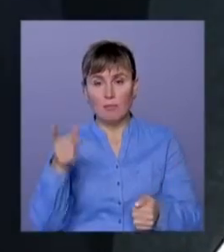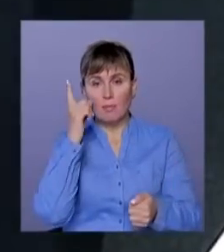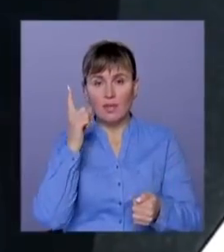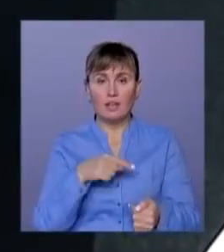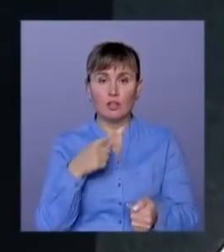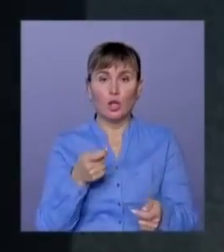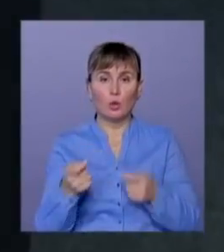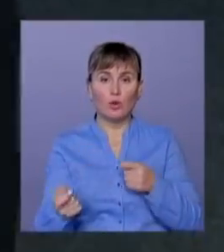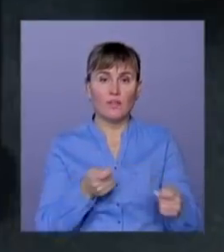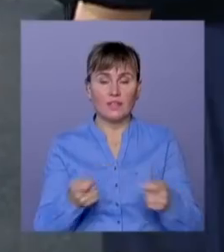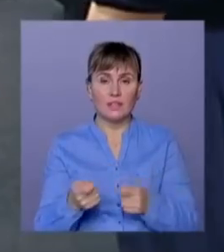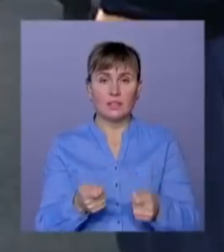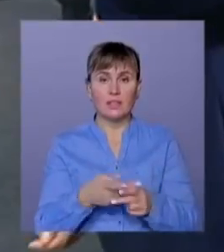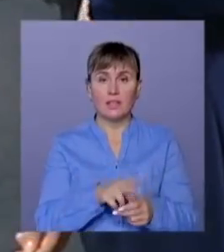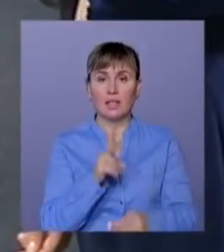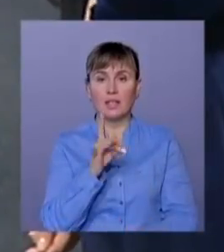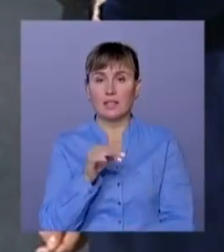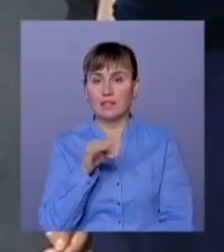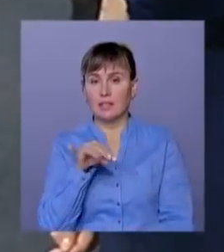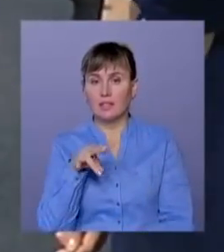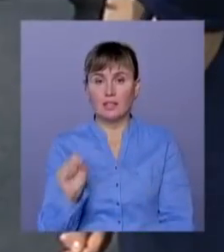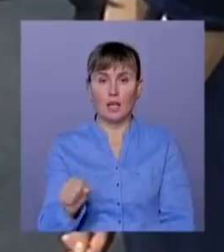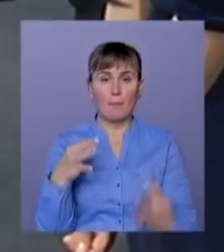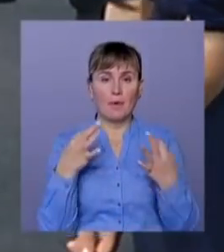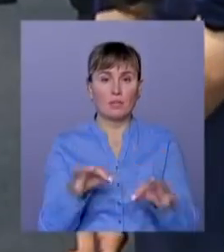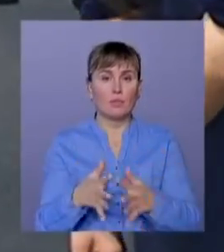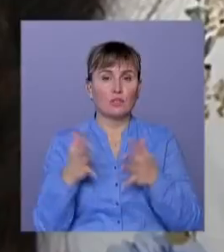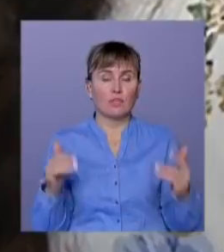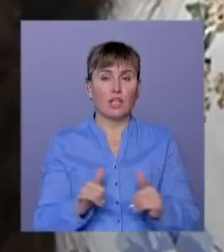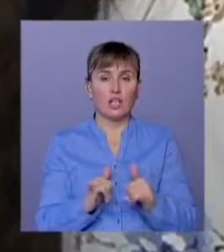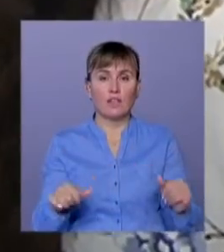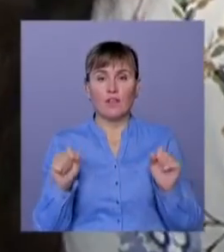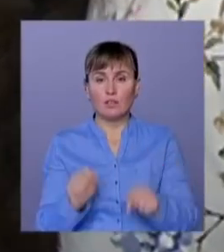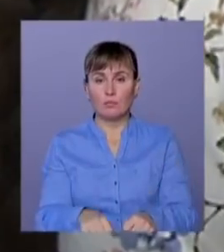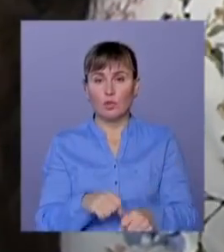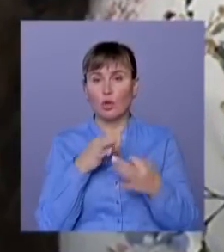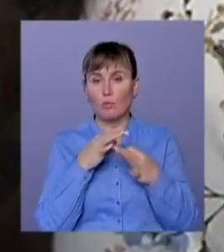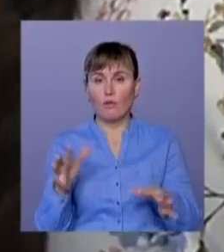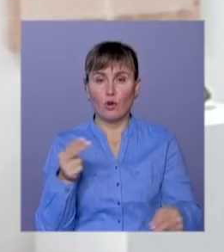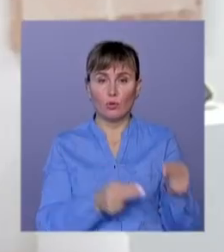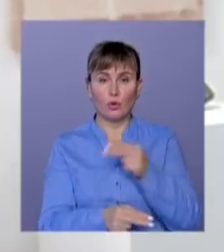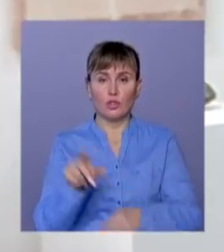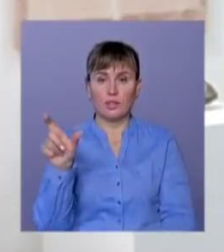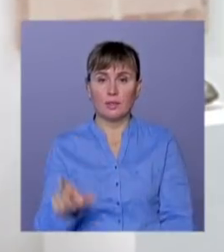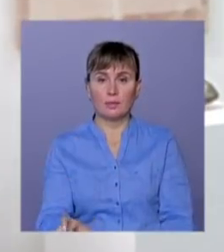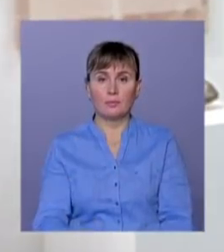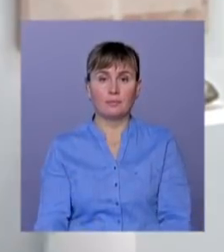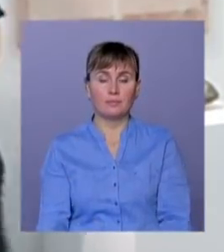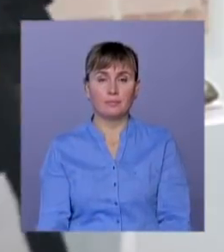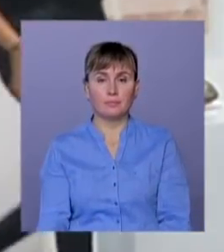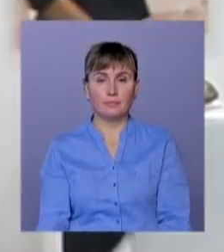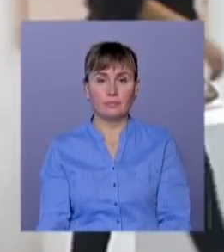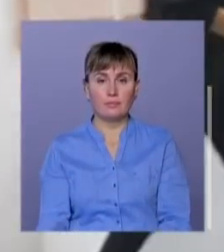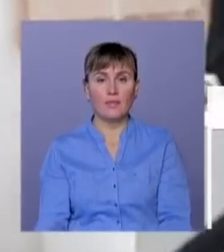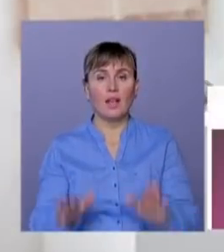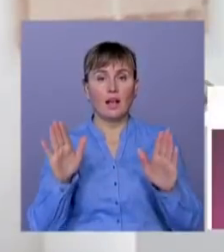говорит руководитель галереи Кристина Бекмурзаева. Это позволит максимально расширить возможности под любого художника. Галерея Алматы в будущем –